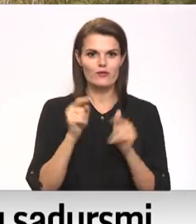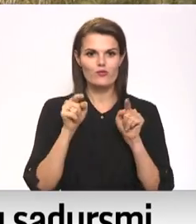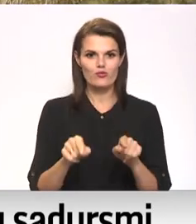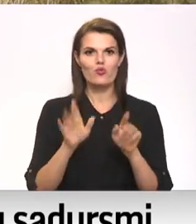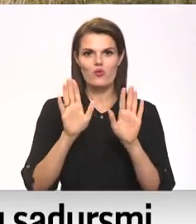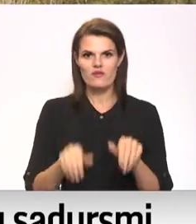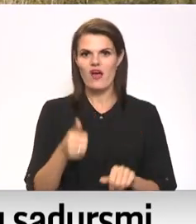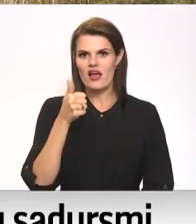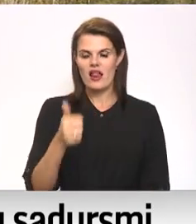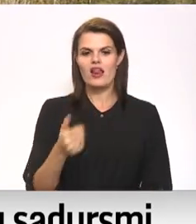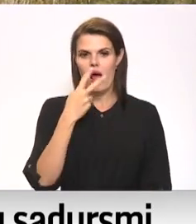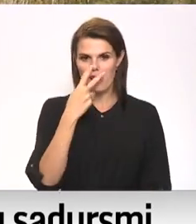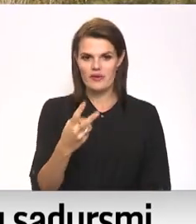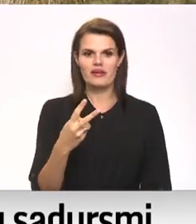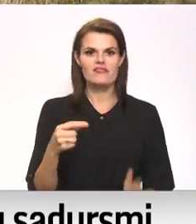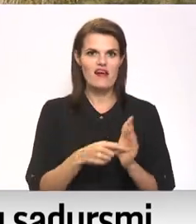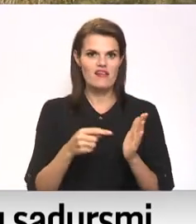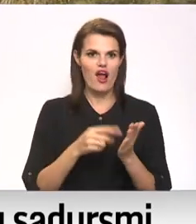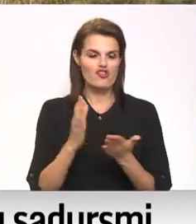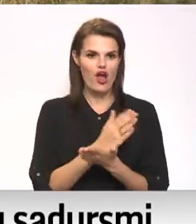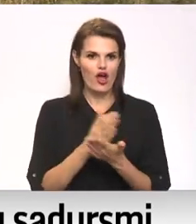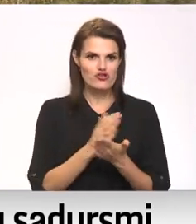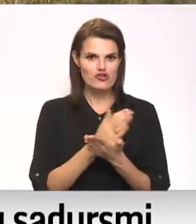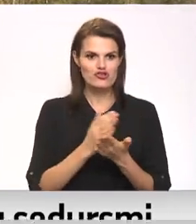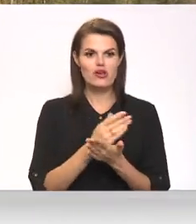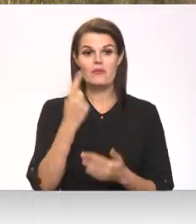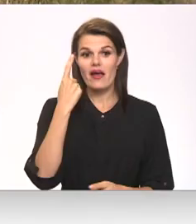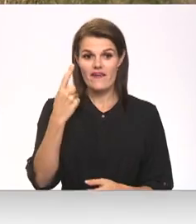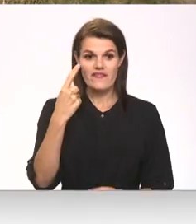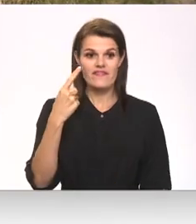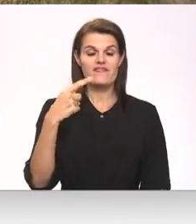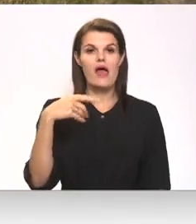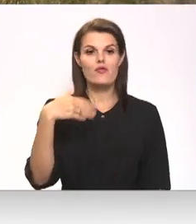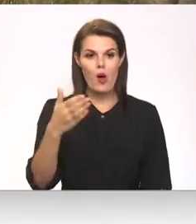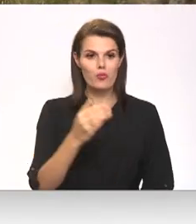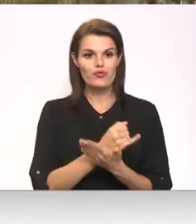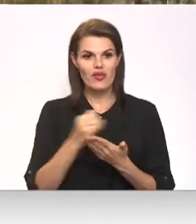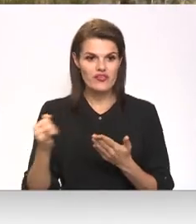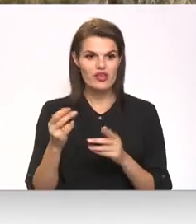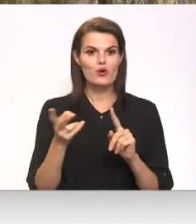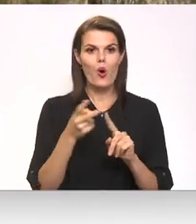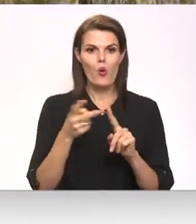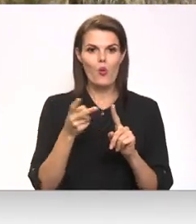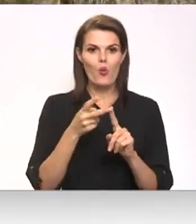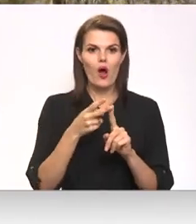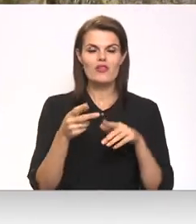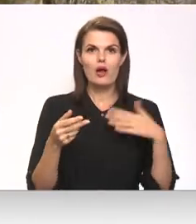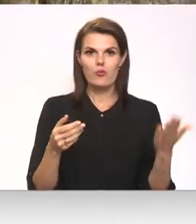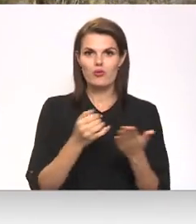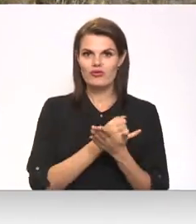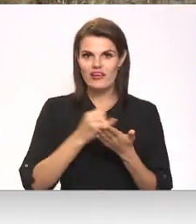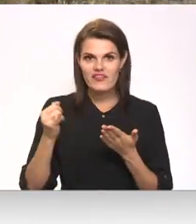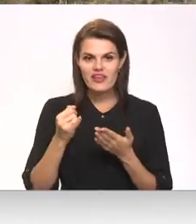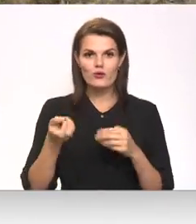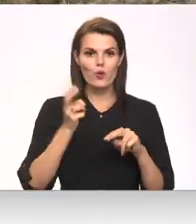redzēt, ja, kāda ir atšķirība. Vienā pusē ir neiztīrīta puse, otrā pusē ir iztīrīta. Un